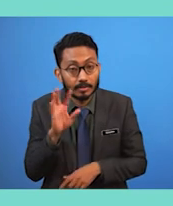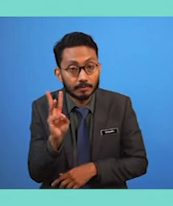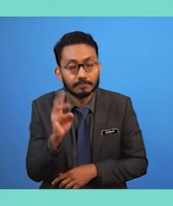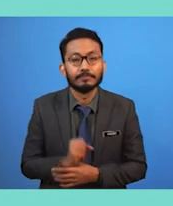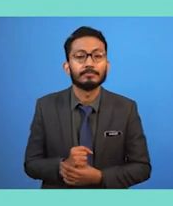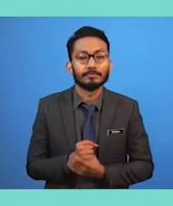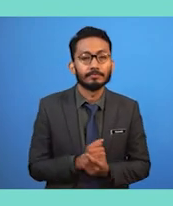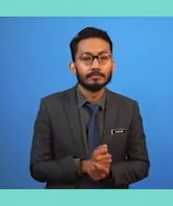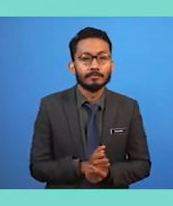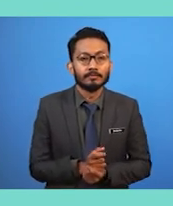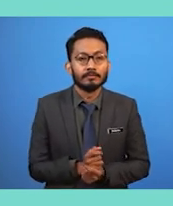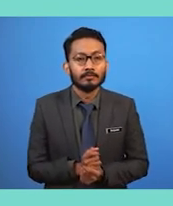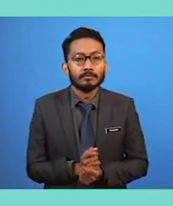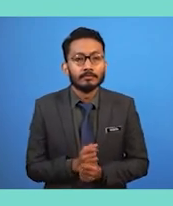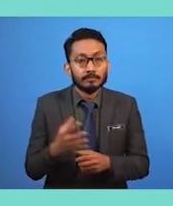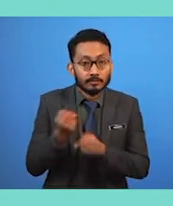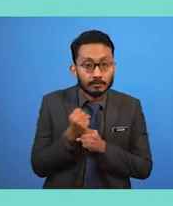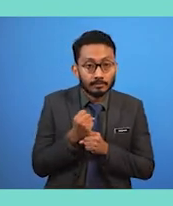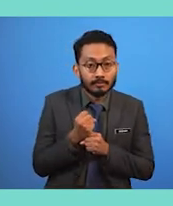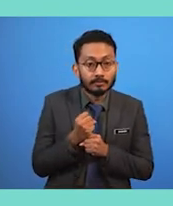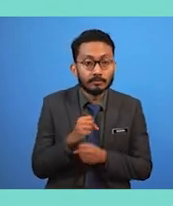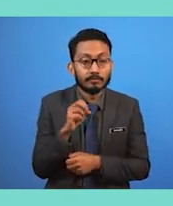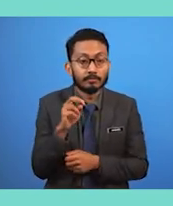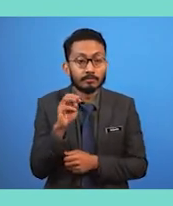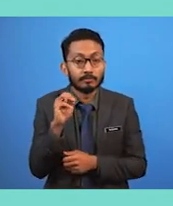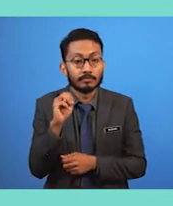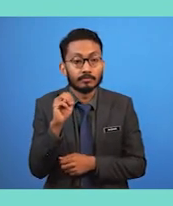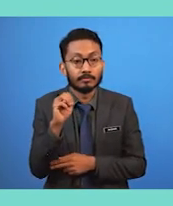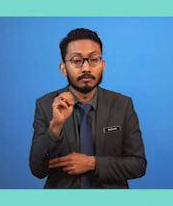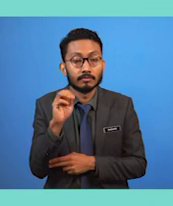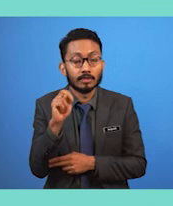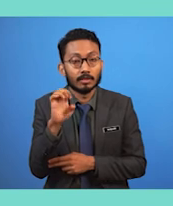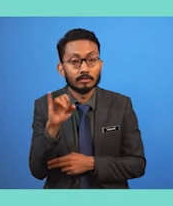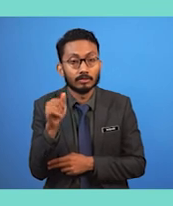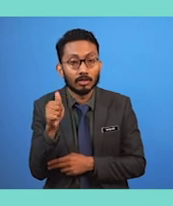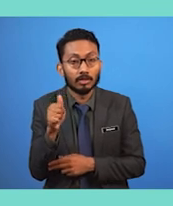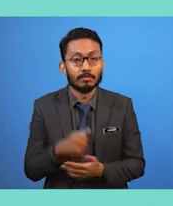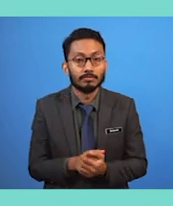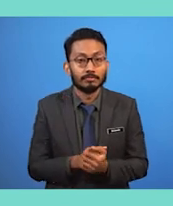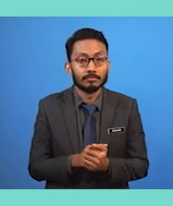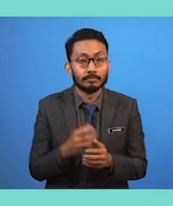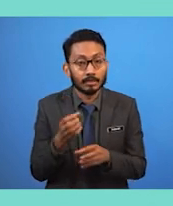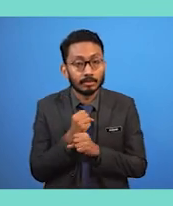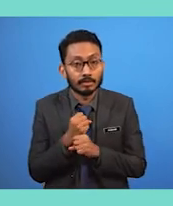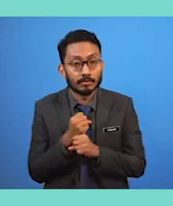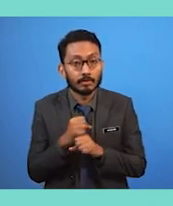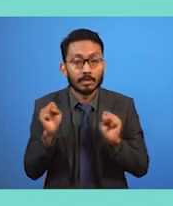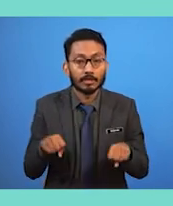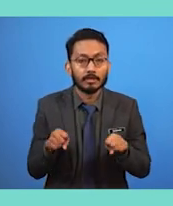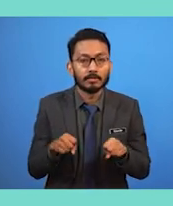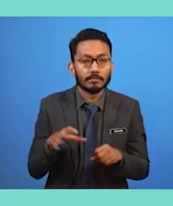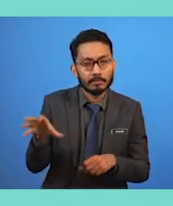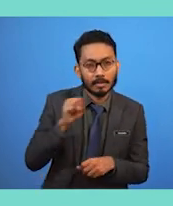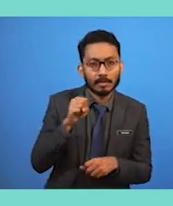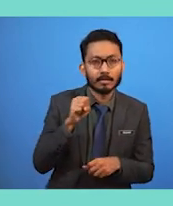Penuaian hasil Moina spesies. Pada hari ketujuh, hasil Moina spesies boleh dituai.